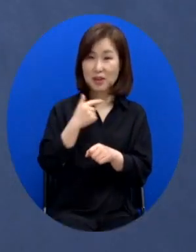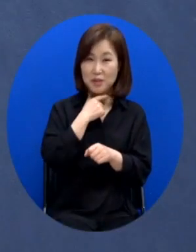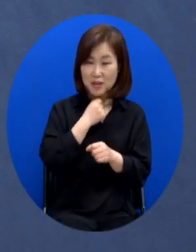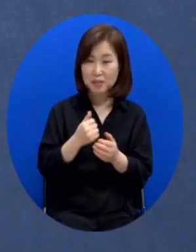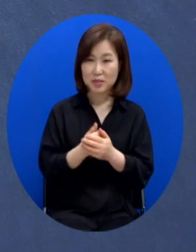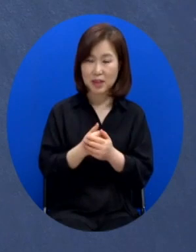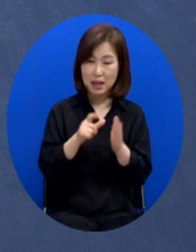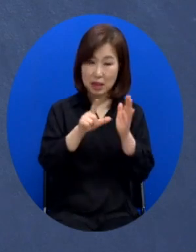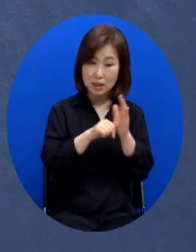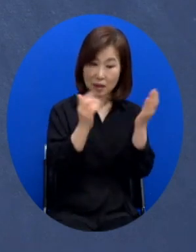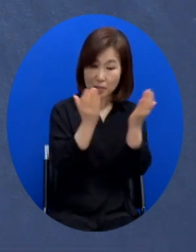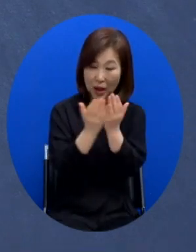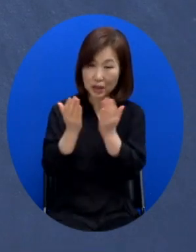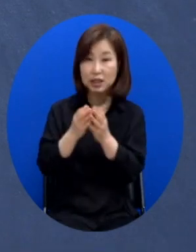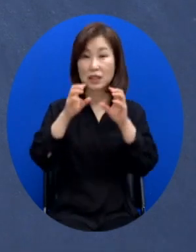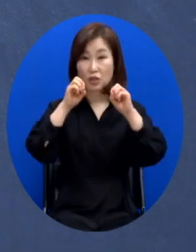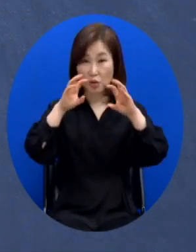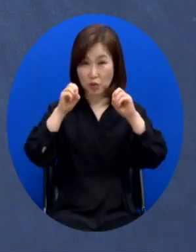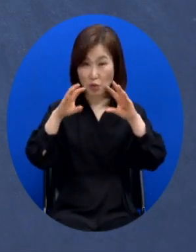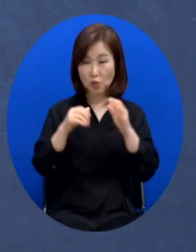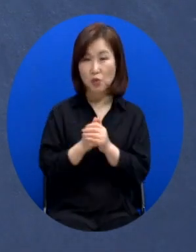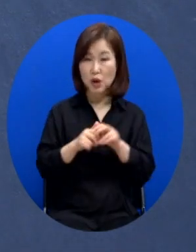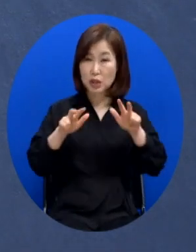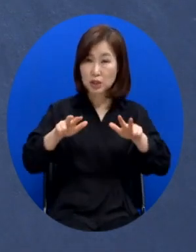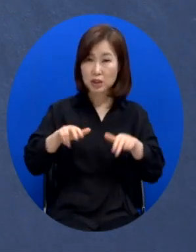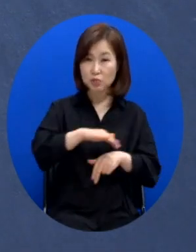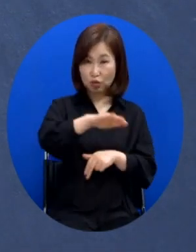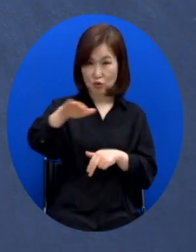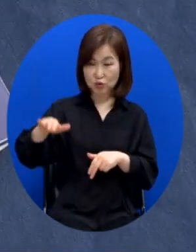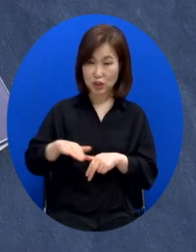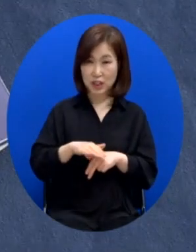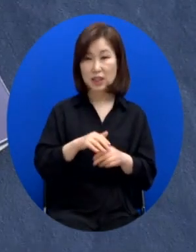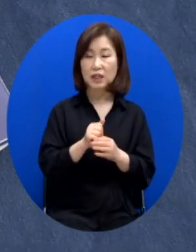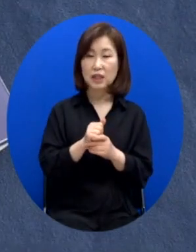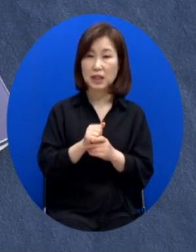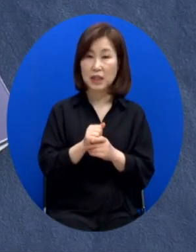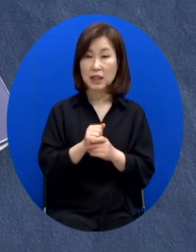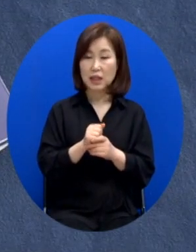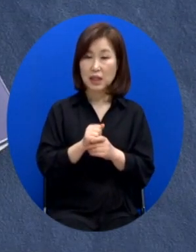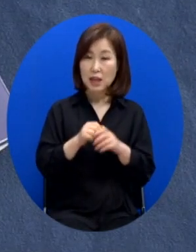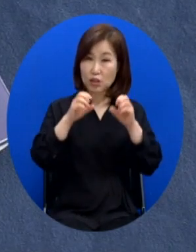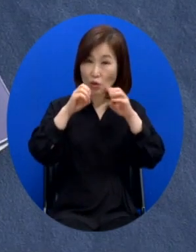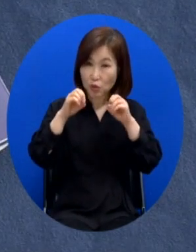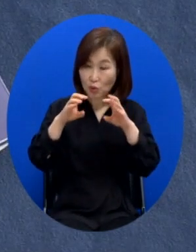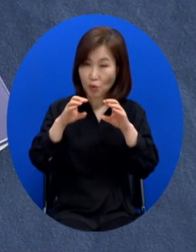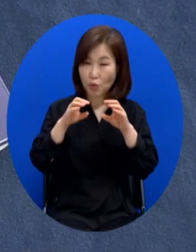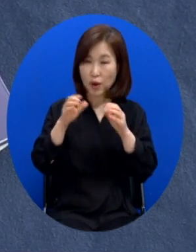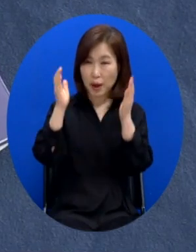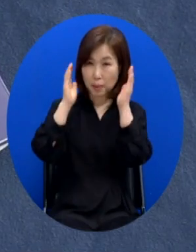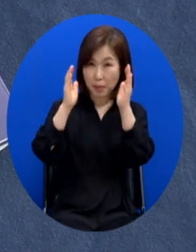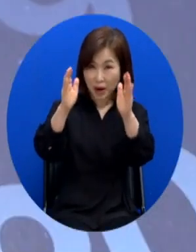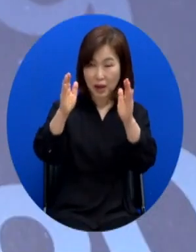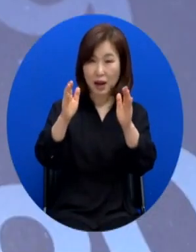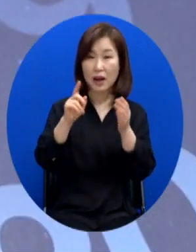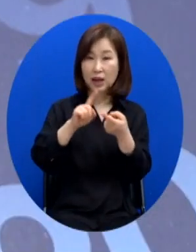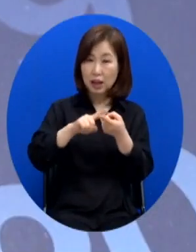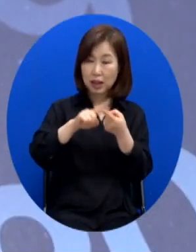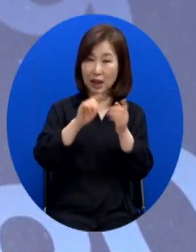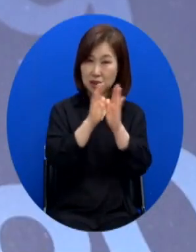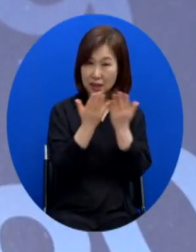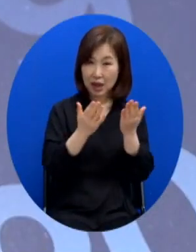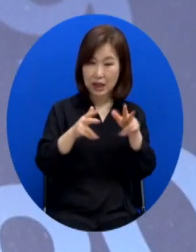시대에 발맞춰 변화하는 선교, 지금 우리 시대에 비즈니스 선교의 돋보기를 대고 그 방향을 짚어보는 신간,